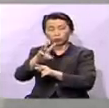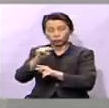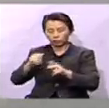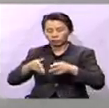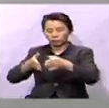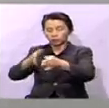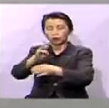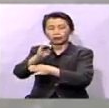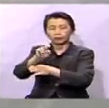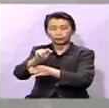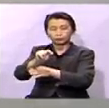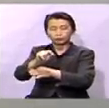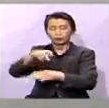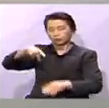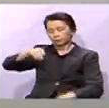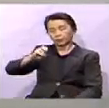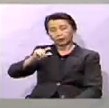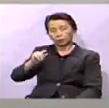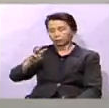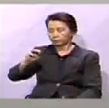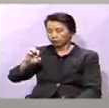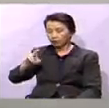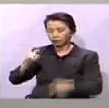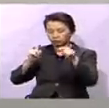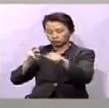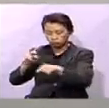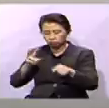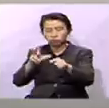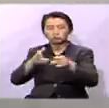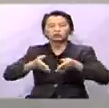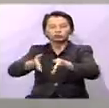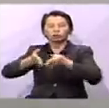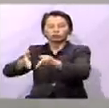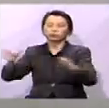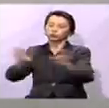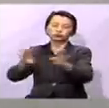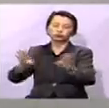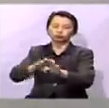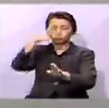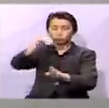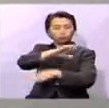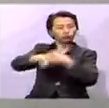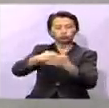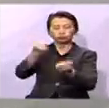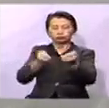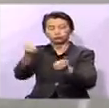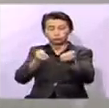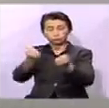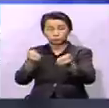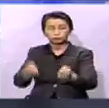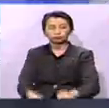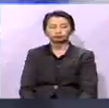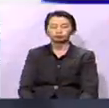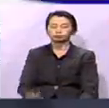Jalan Macang, Pangkal Melerik. Itu antara jalan-jalan yang ditutup untuk semua jenis kenderaan. Baik, satu lagi